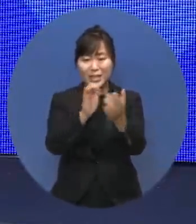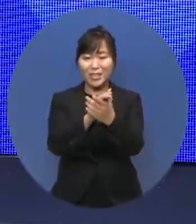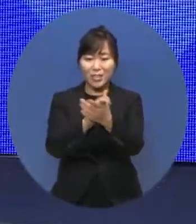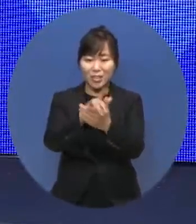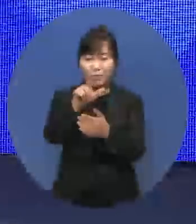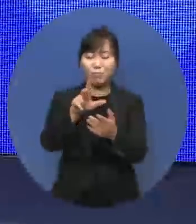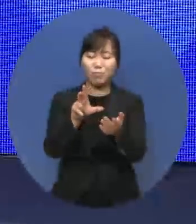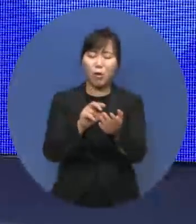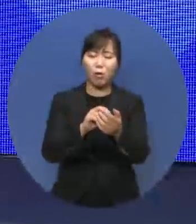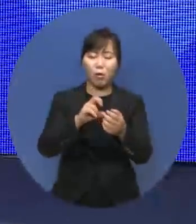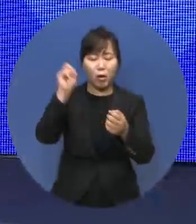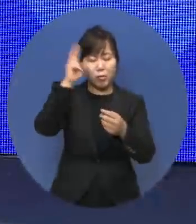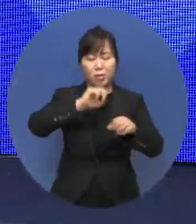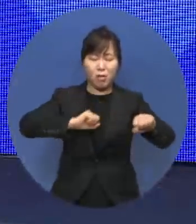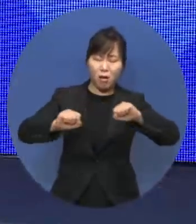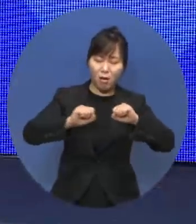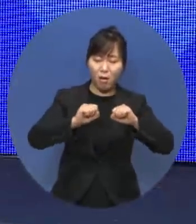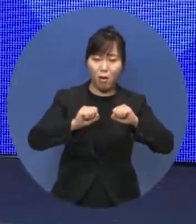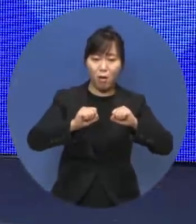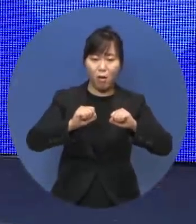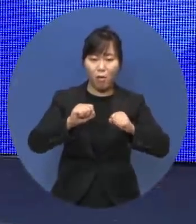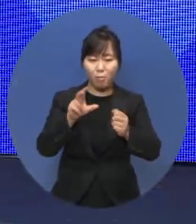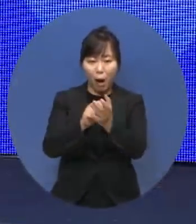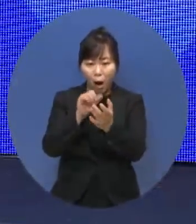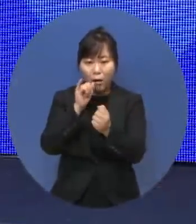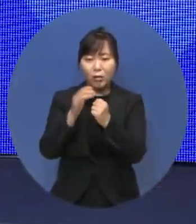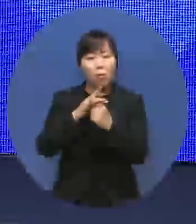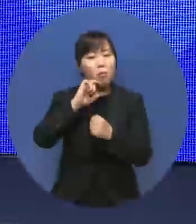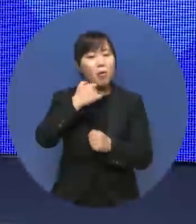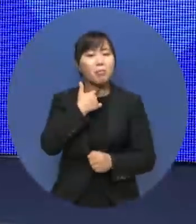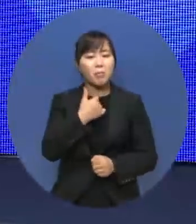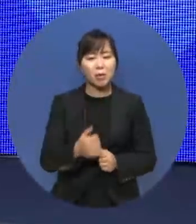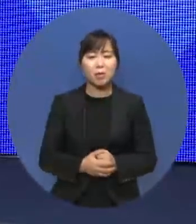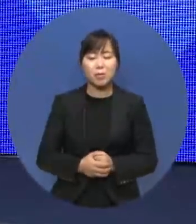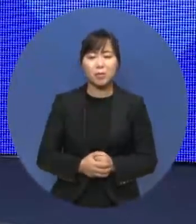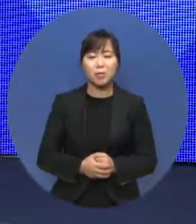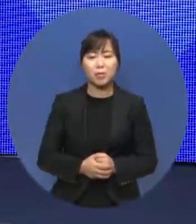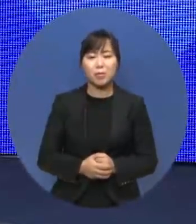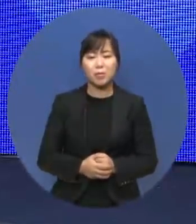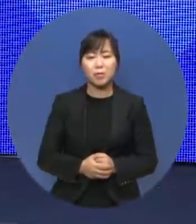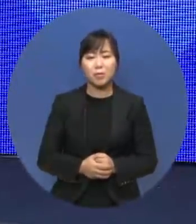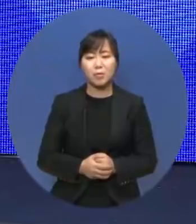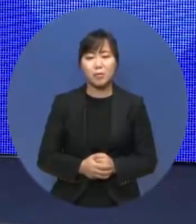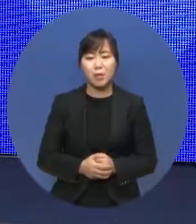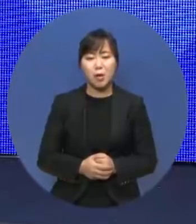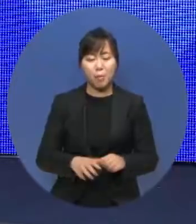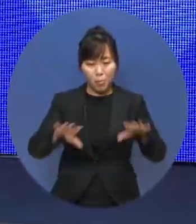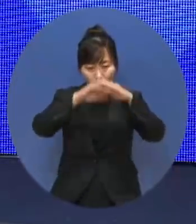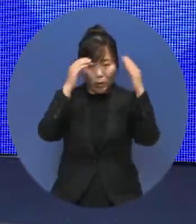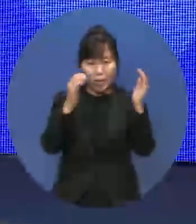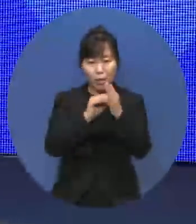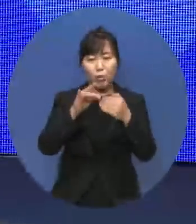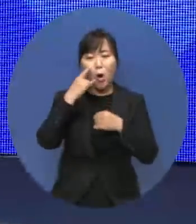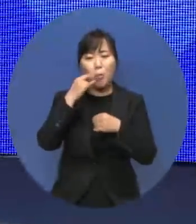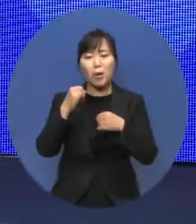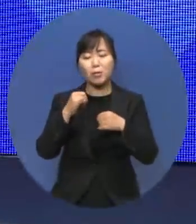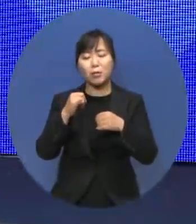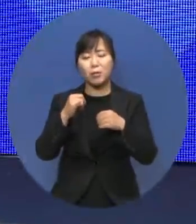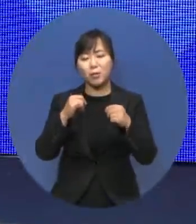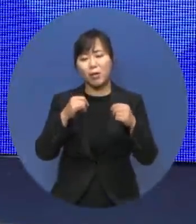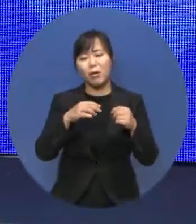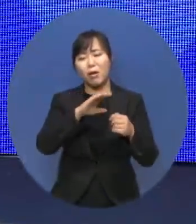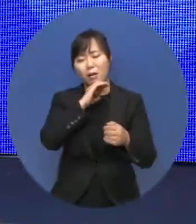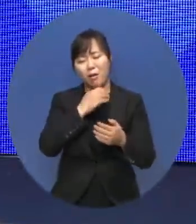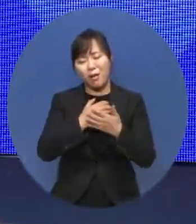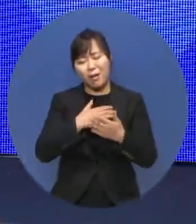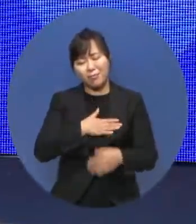친구들이 이제 문제 행동이 나타난다든지 해서 너무 어려웠던 적이 있었습니다. 그리고 제가 그 연주가 끝나고 나서 엄마들끼리 모여서 막 이제 너무